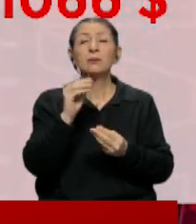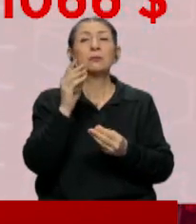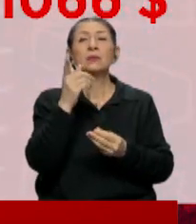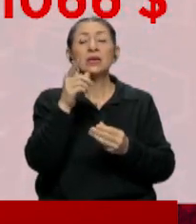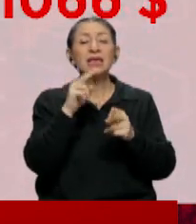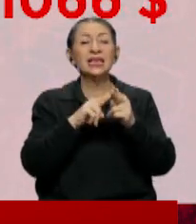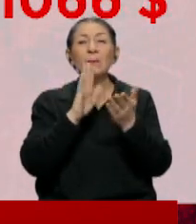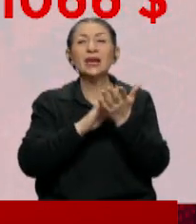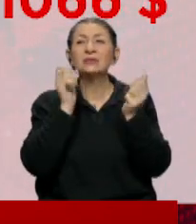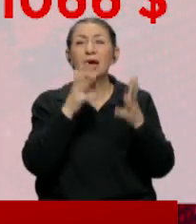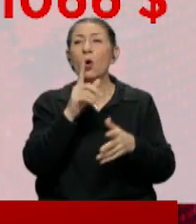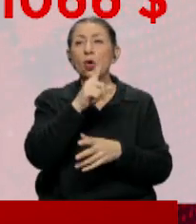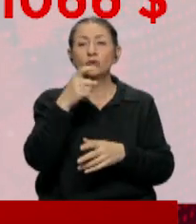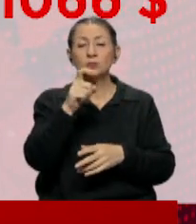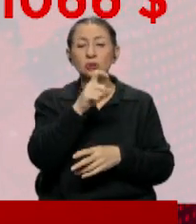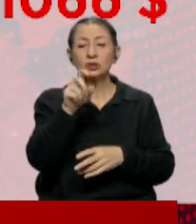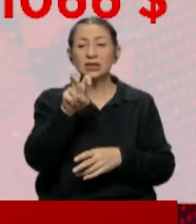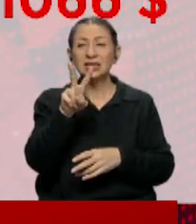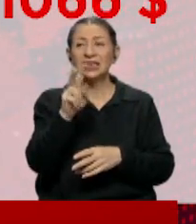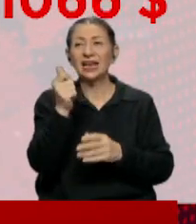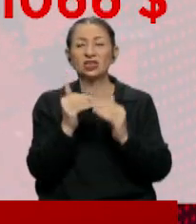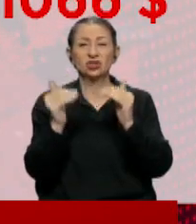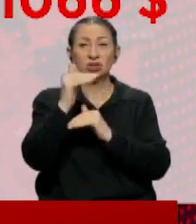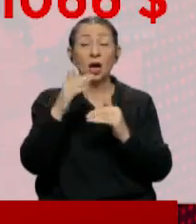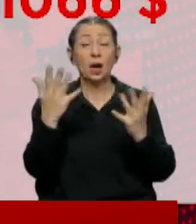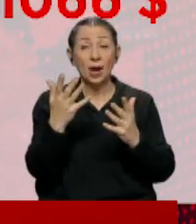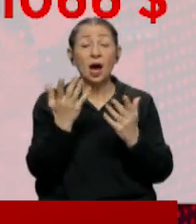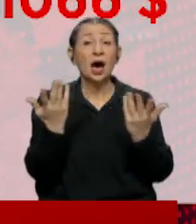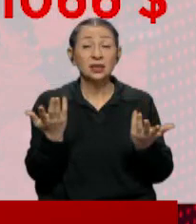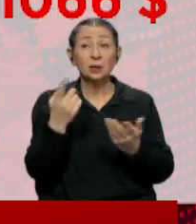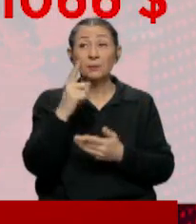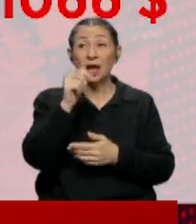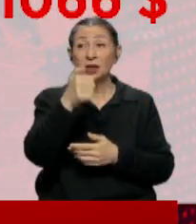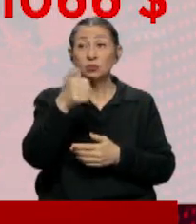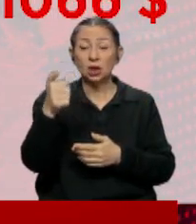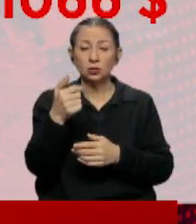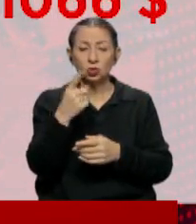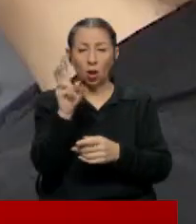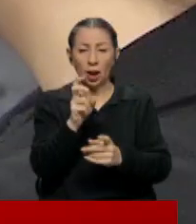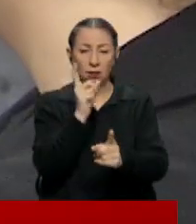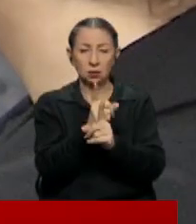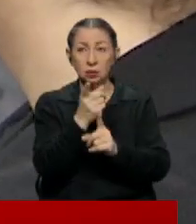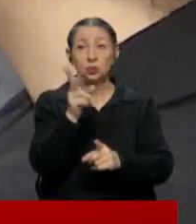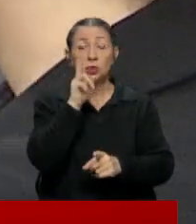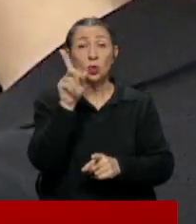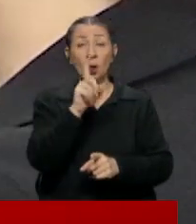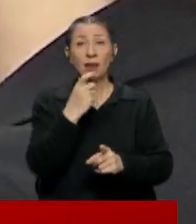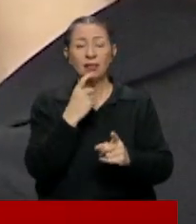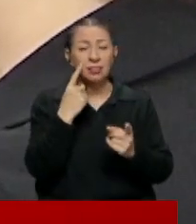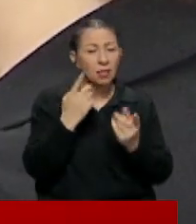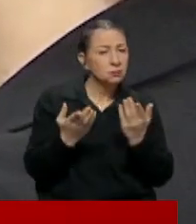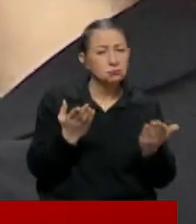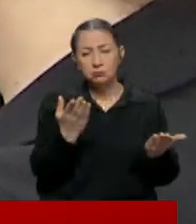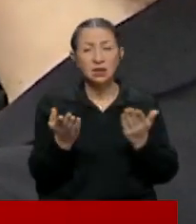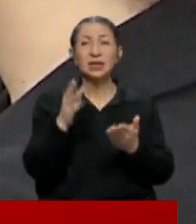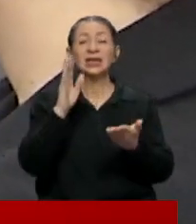tazminatı tavanı 19.982 liraya çıktı. Ancak artık 1.066 dolara denk geliyor. Son 10 yılla kıyasladığımız zaman